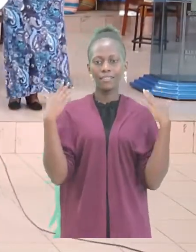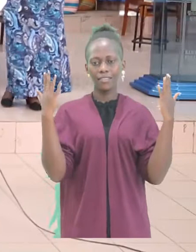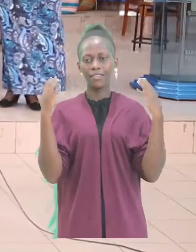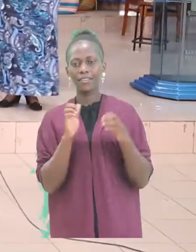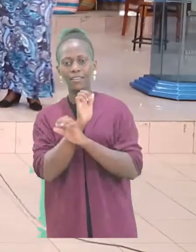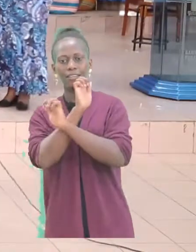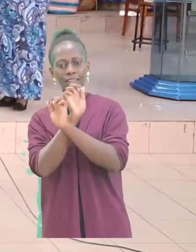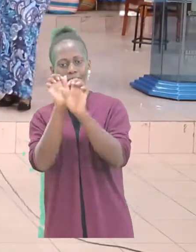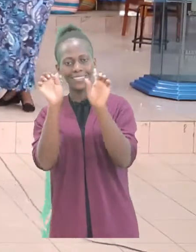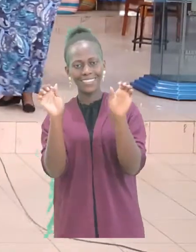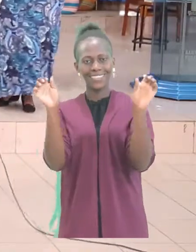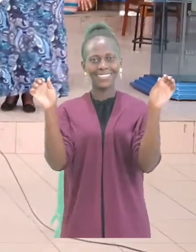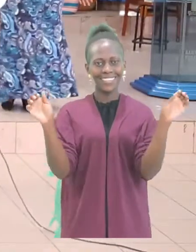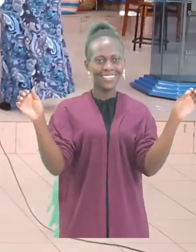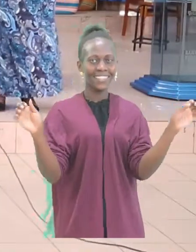wa milele.